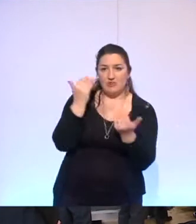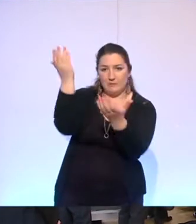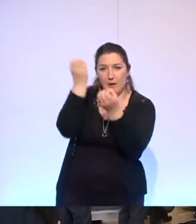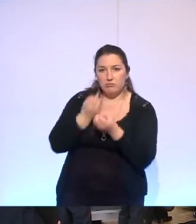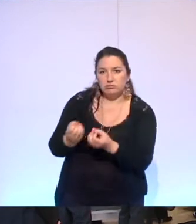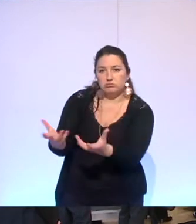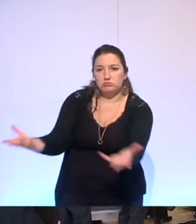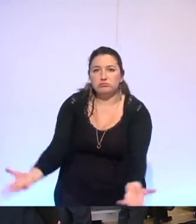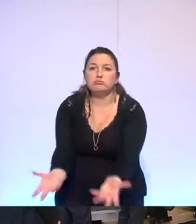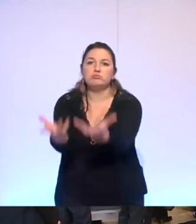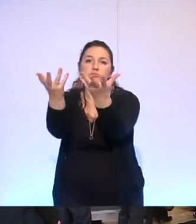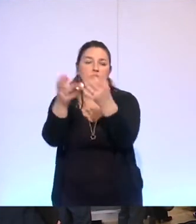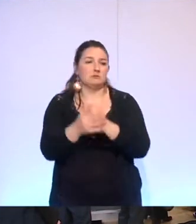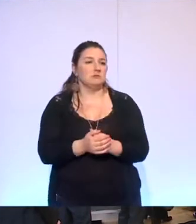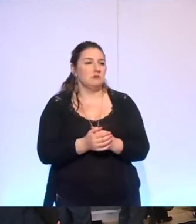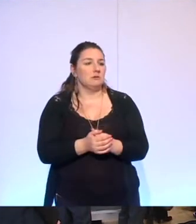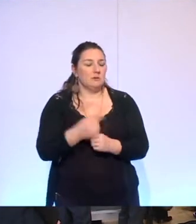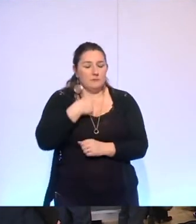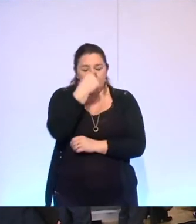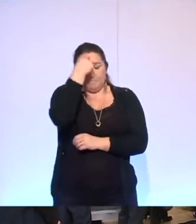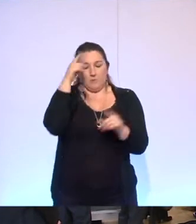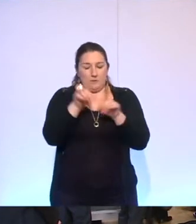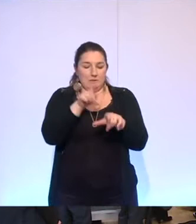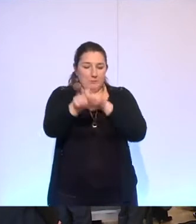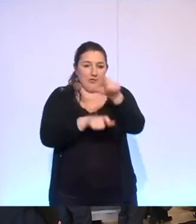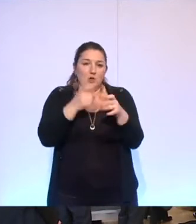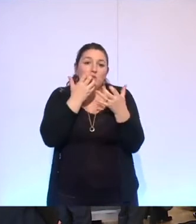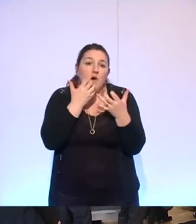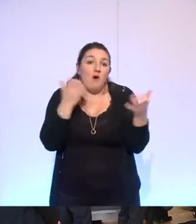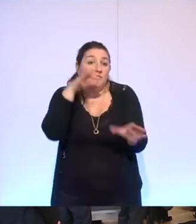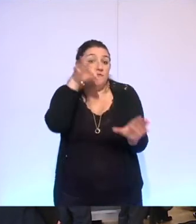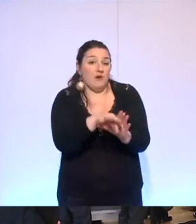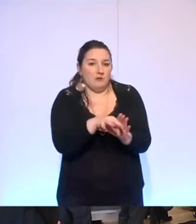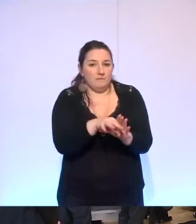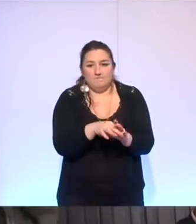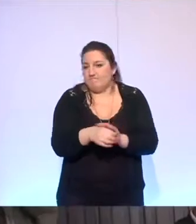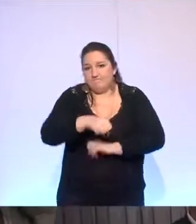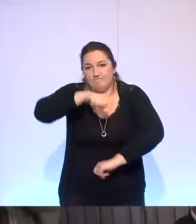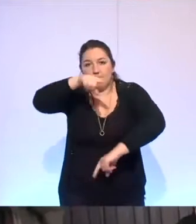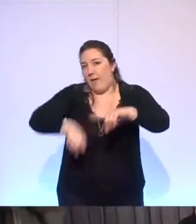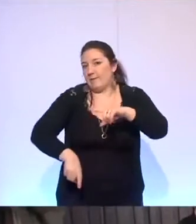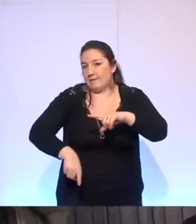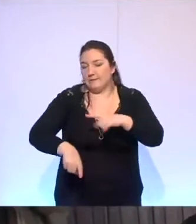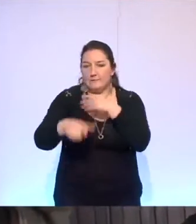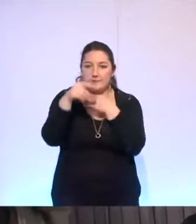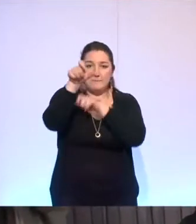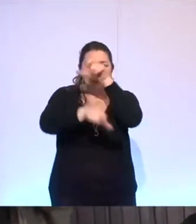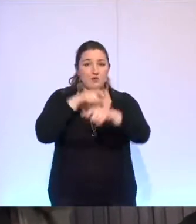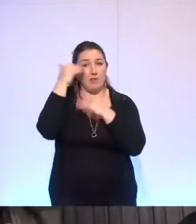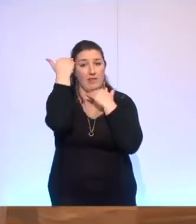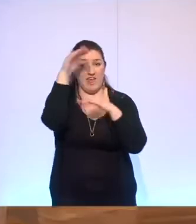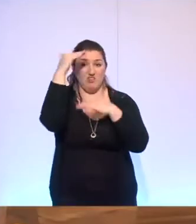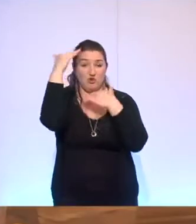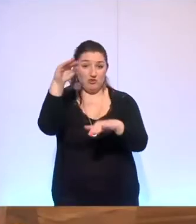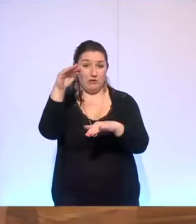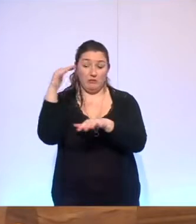aussi à ceux qui auraient voulu voter, mais qui n'en avaient pas le droit, aux étrangers qui habitent, travaillent depuis longtemps